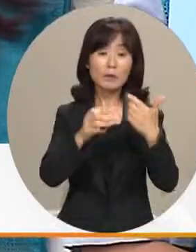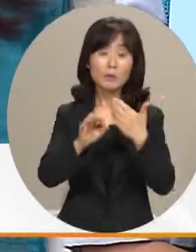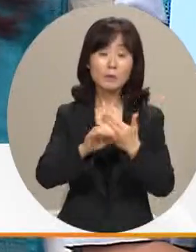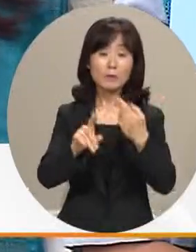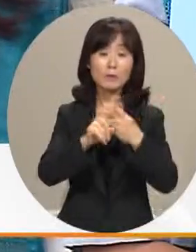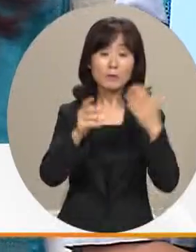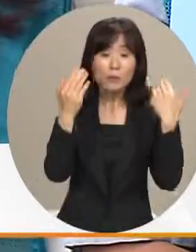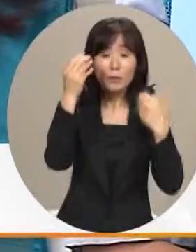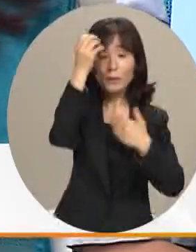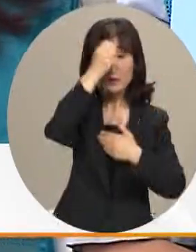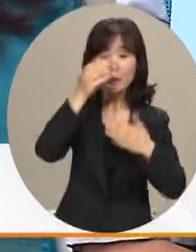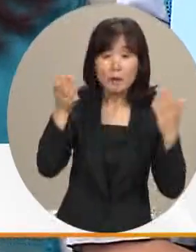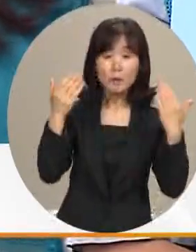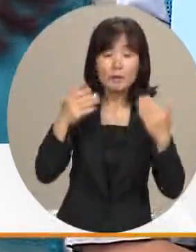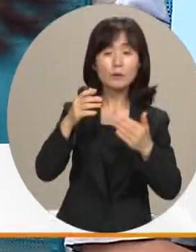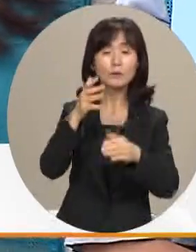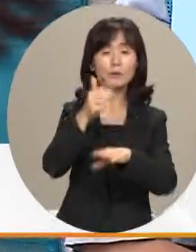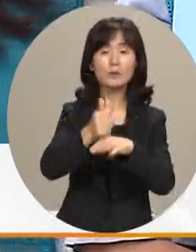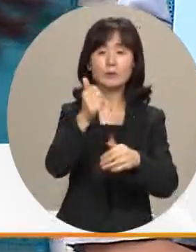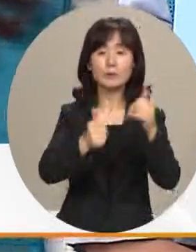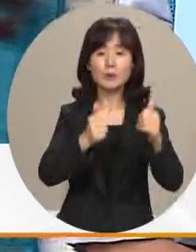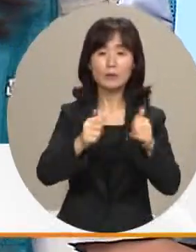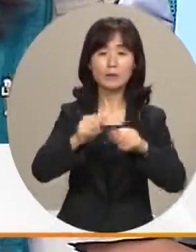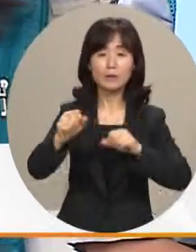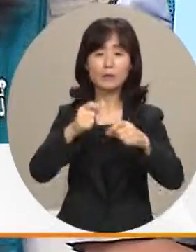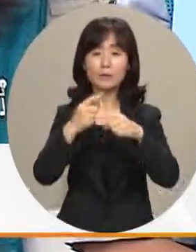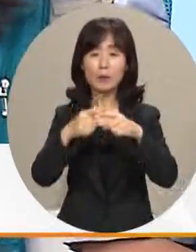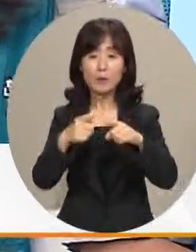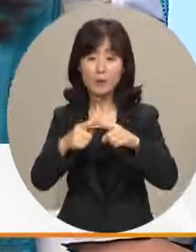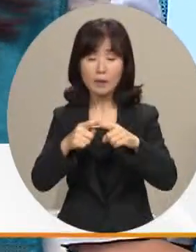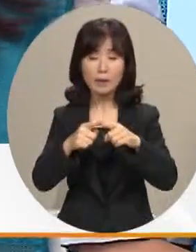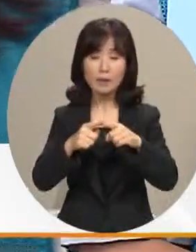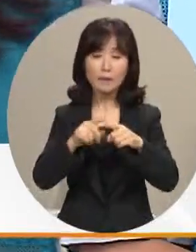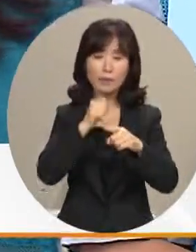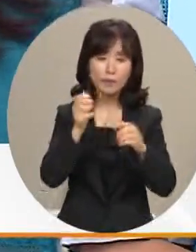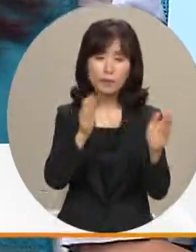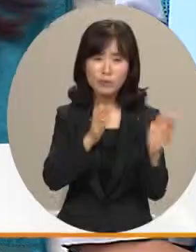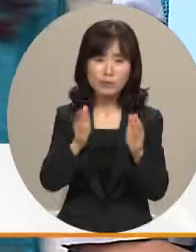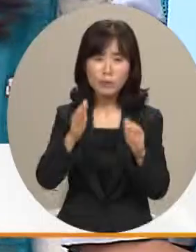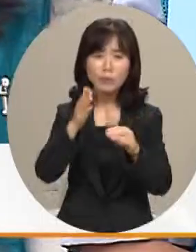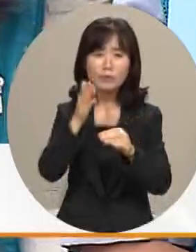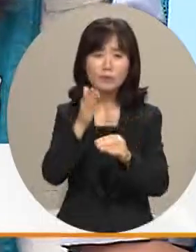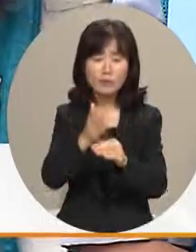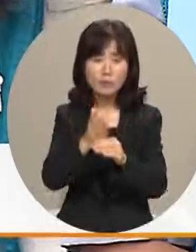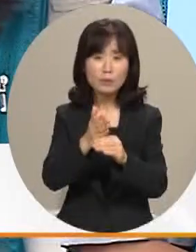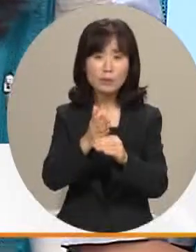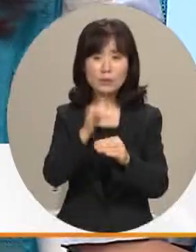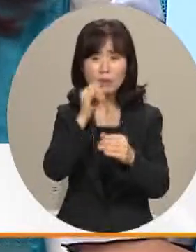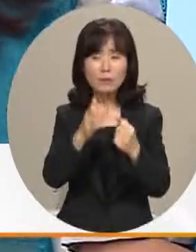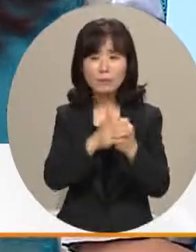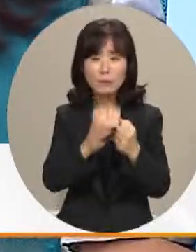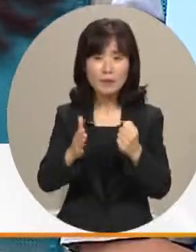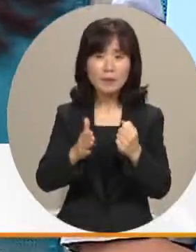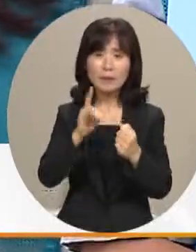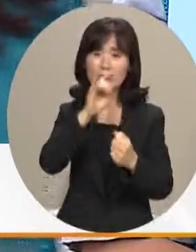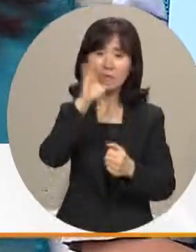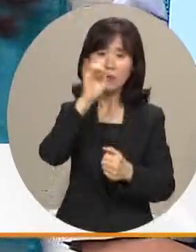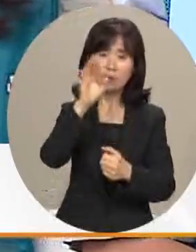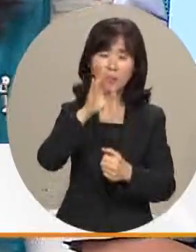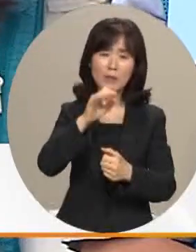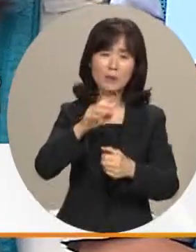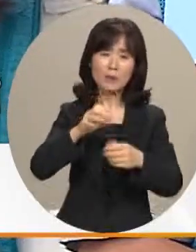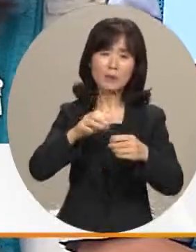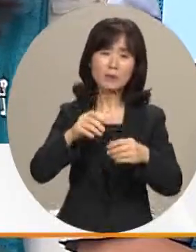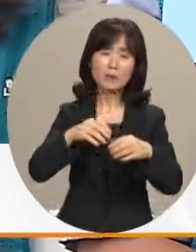기간임을 강조하면서 문제 유출 등을 제기했으나 교육부는 전혀 문제가 없다는 답변만 반복하면서 결국